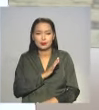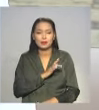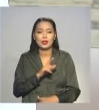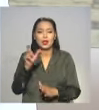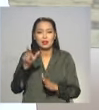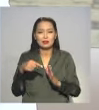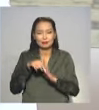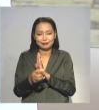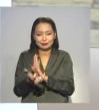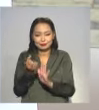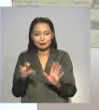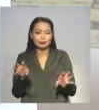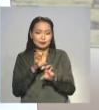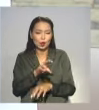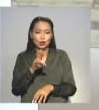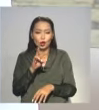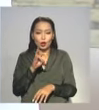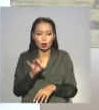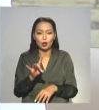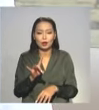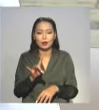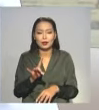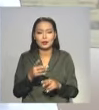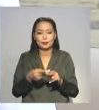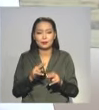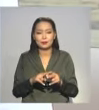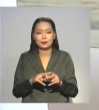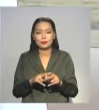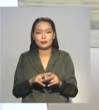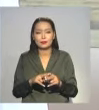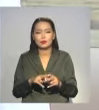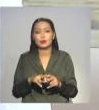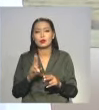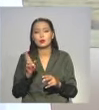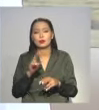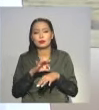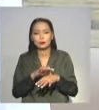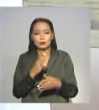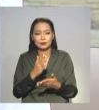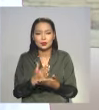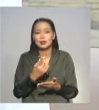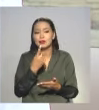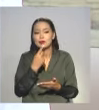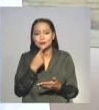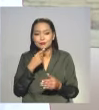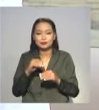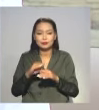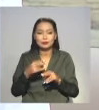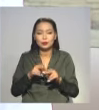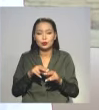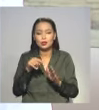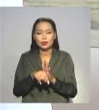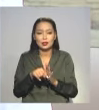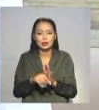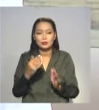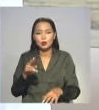бола береді деп. Жоқ, ол жағынан тереңдетілген тексерістер өтіледі. Тек қана қан тобына қарамай, бұл жердегі